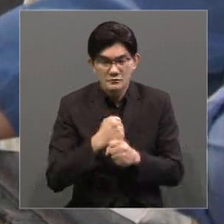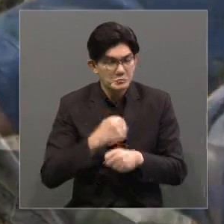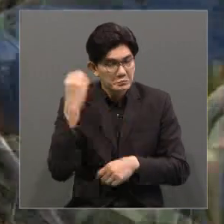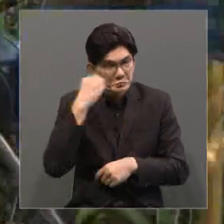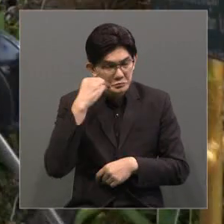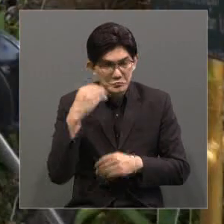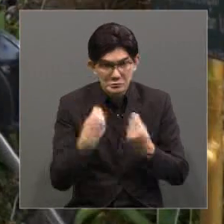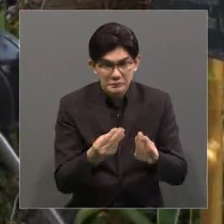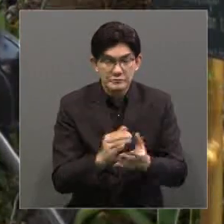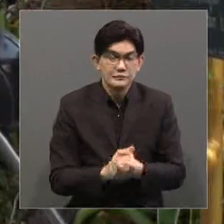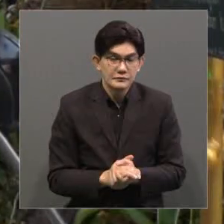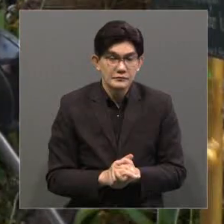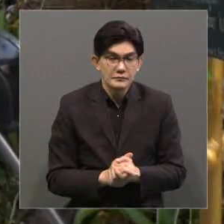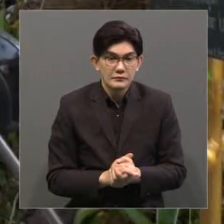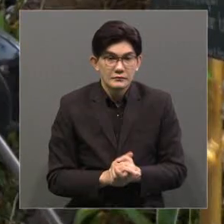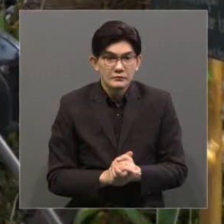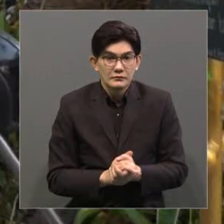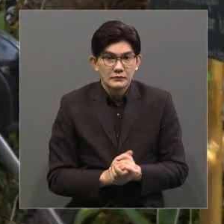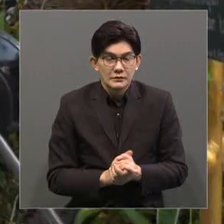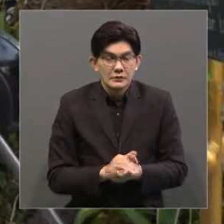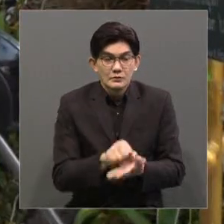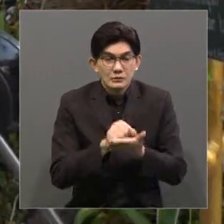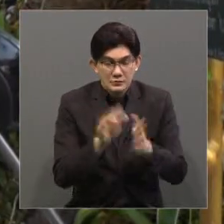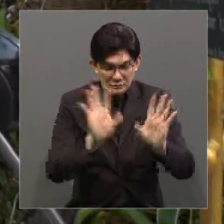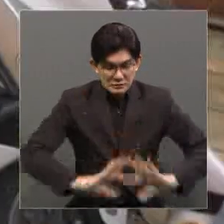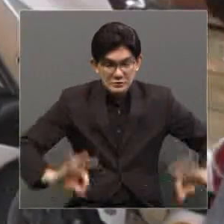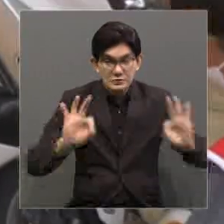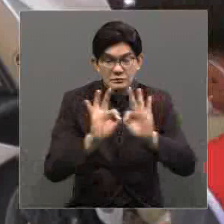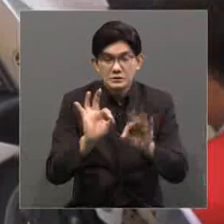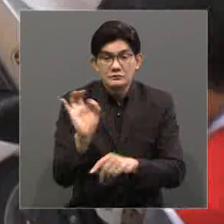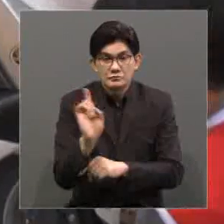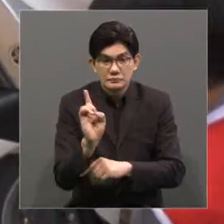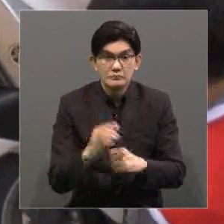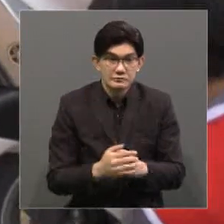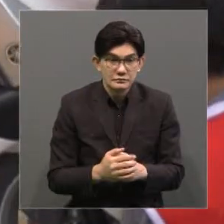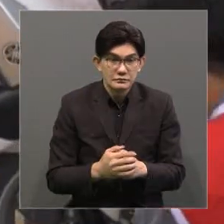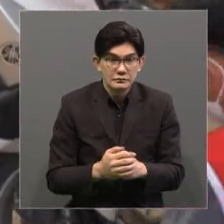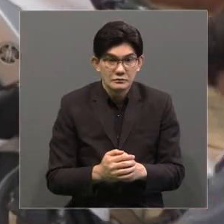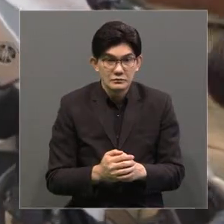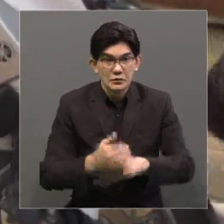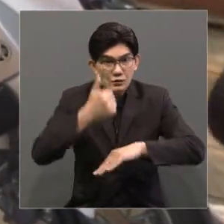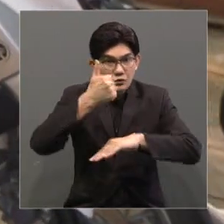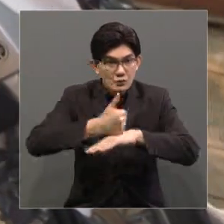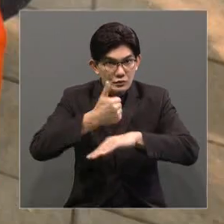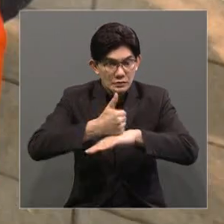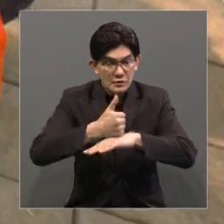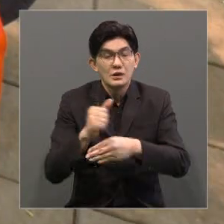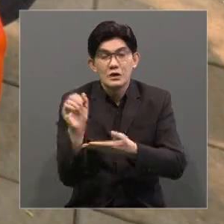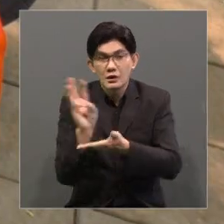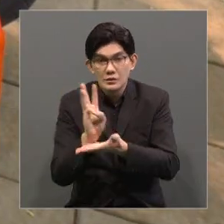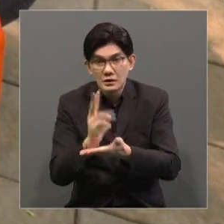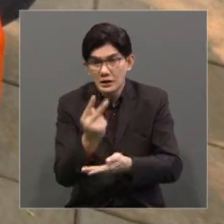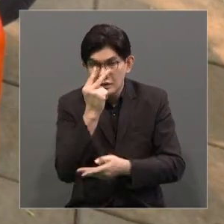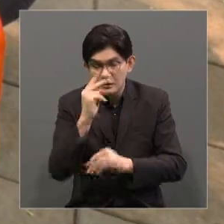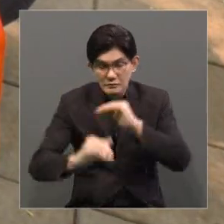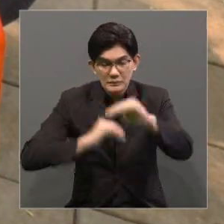ๆ อีกส่วนหนึ่งที่สำคัญของการให้บริการของนักศึกษาอาชีวจิตอาสา คือผู้บริหารของวิทยาลัยที่เล็งเห็นถึง